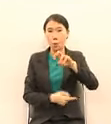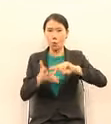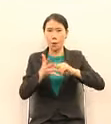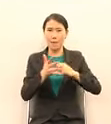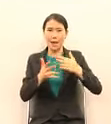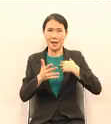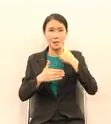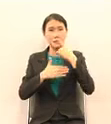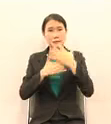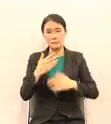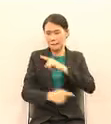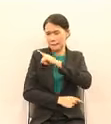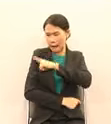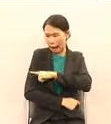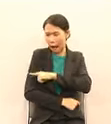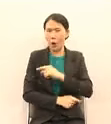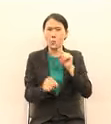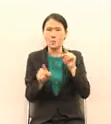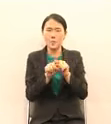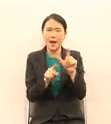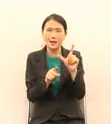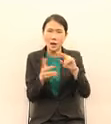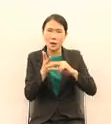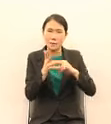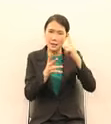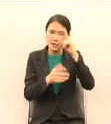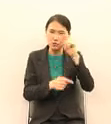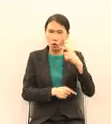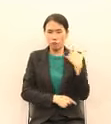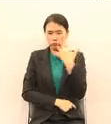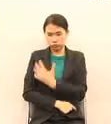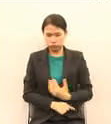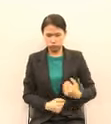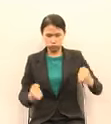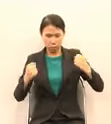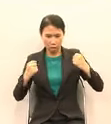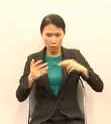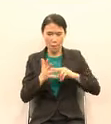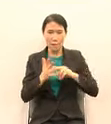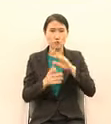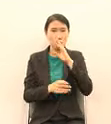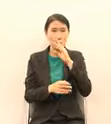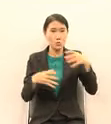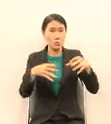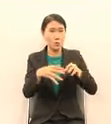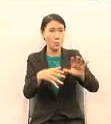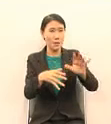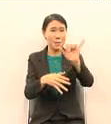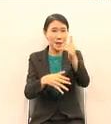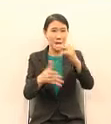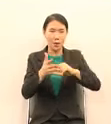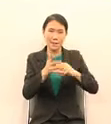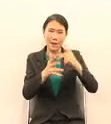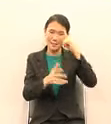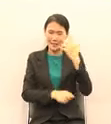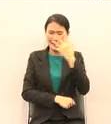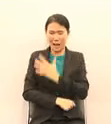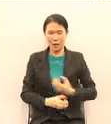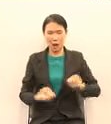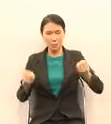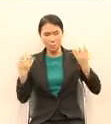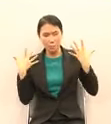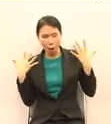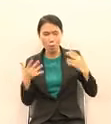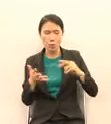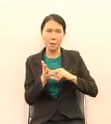าวต้องให้ระบบน้ำเหลืองระบบภูมิเราจัดการถ้าหากว่าจัดร่างกายจัดการได้ไม่ดีเนี่ยนั่นแปลว่า